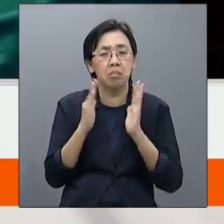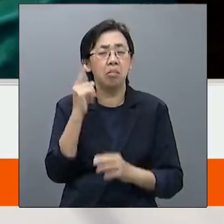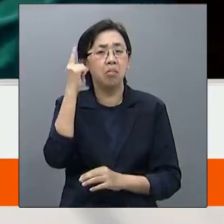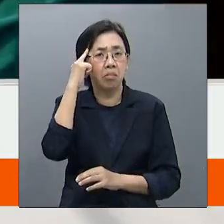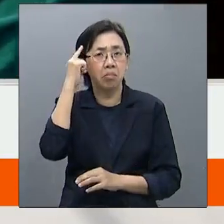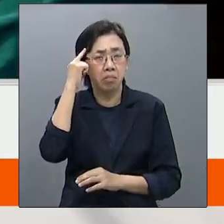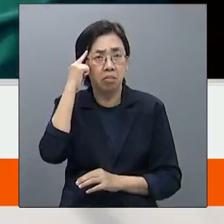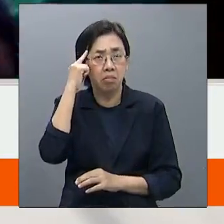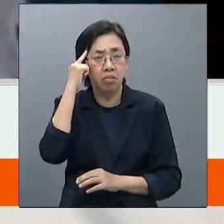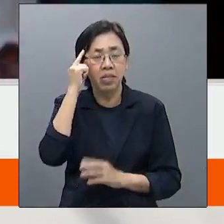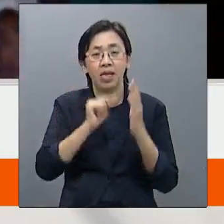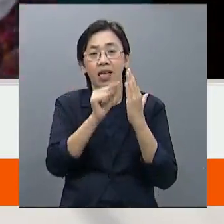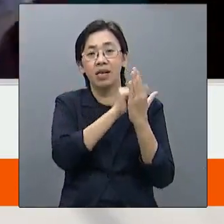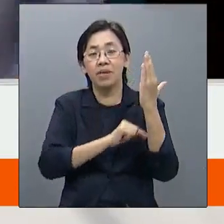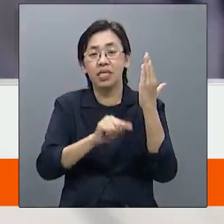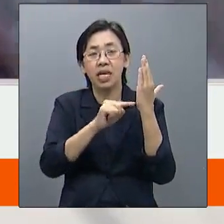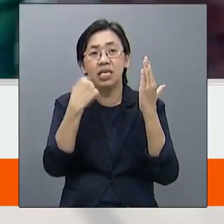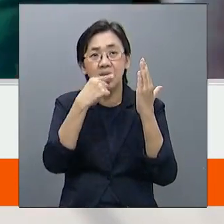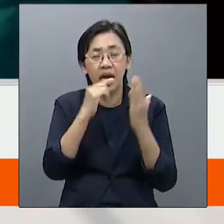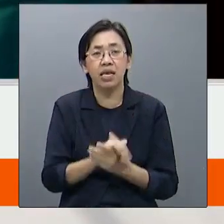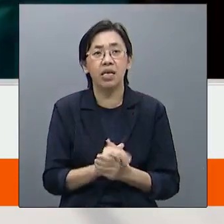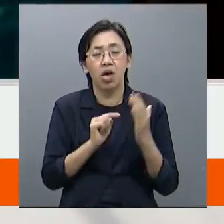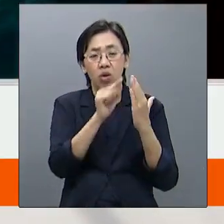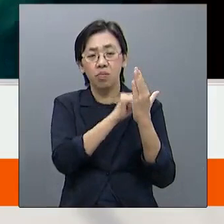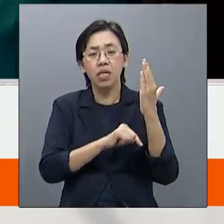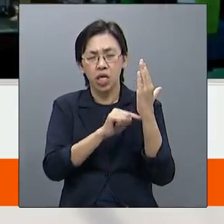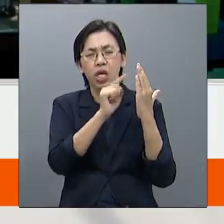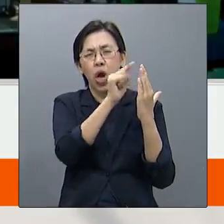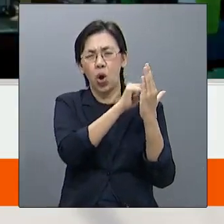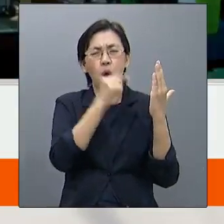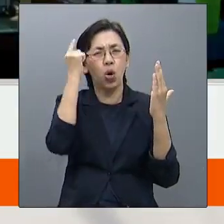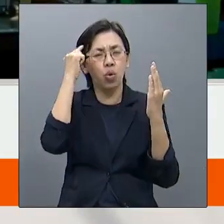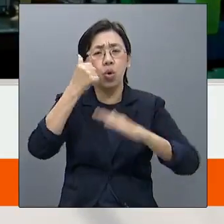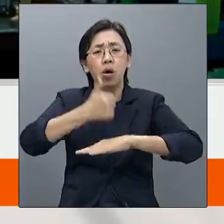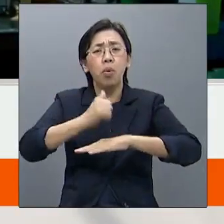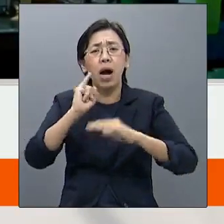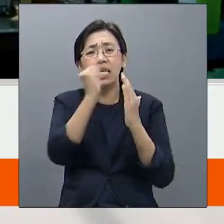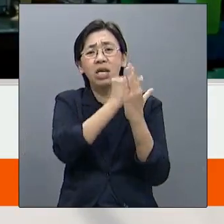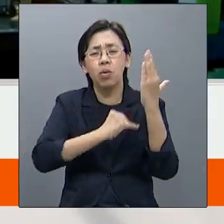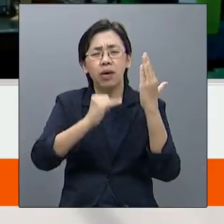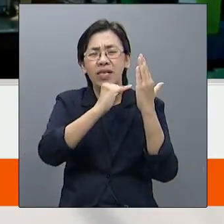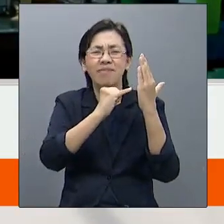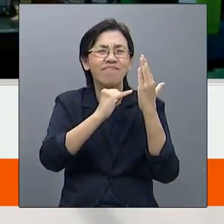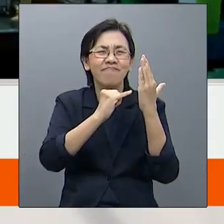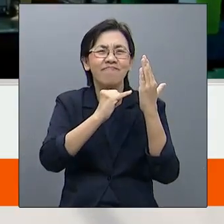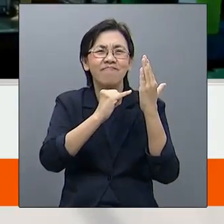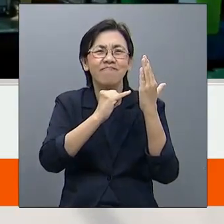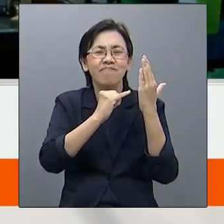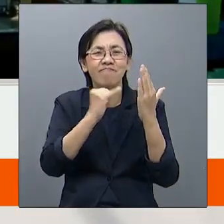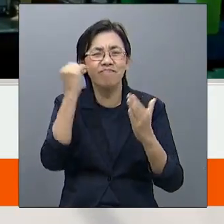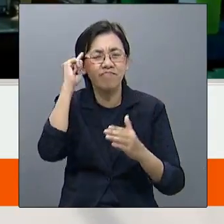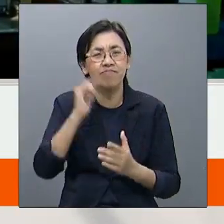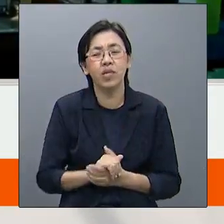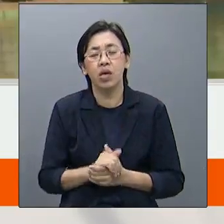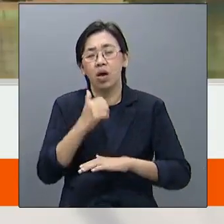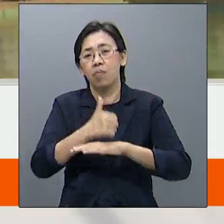ีspecificื่องพื้ที่ มากที่สุก็คือคนที่อยู่ใพ้นที่ก็คือว่า ptern?